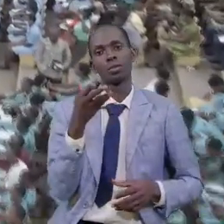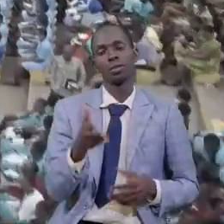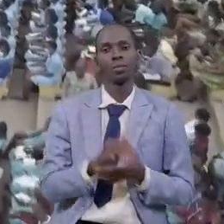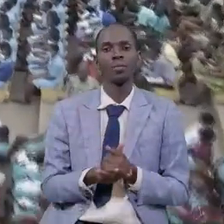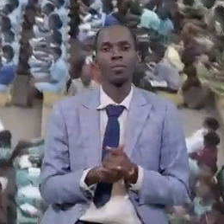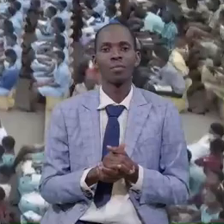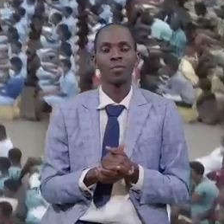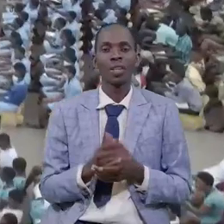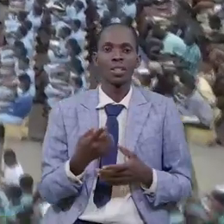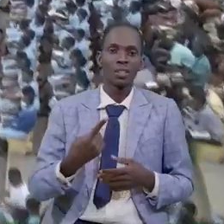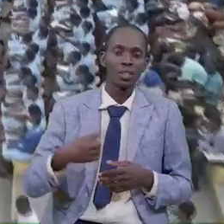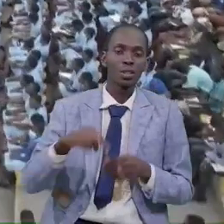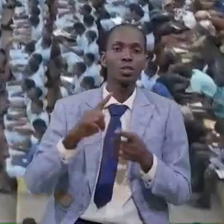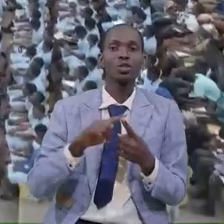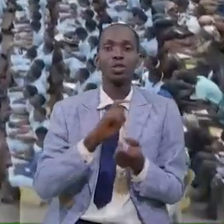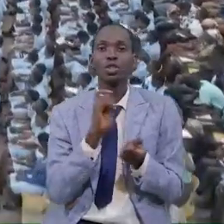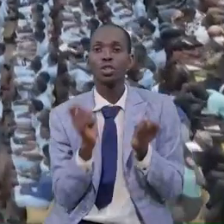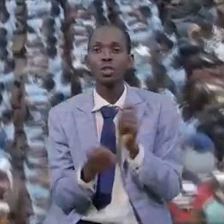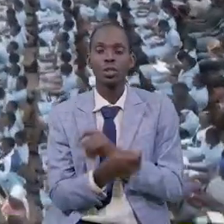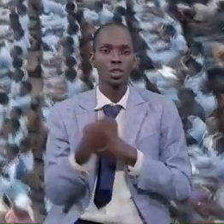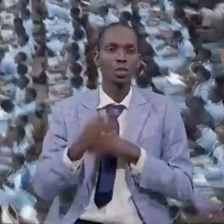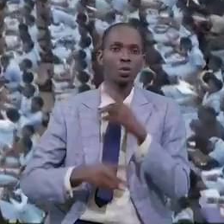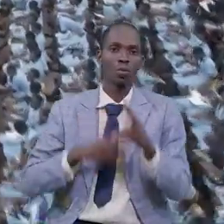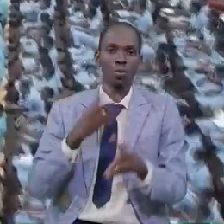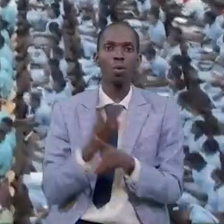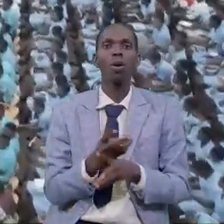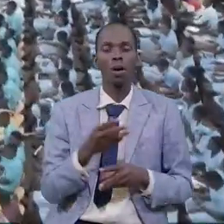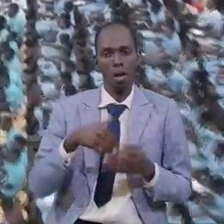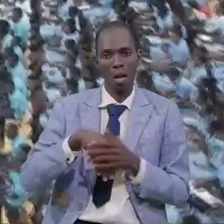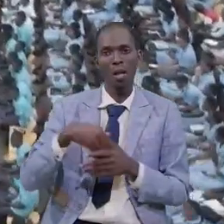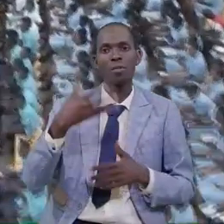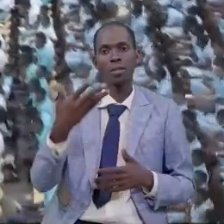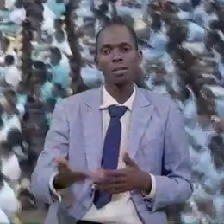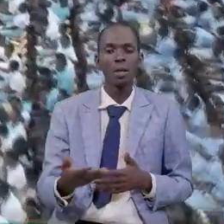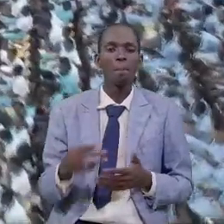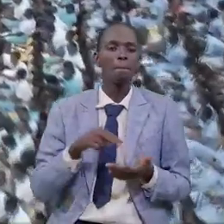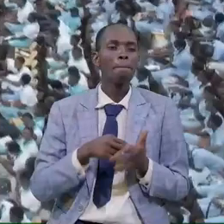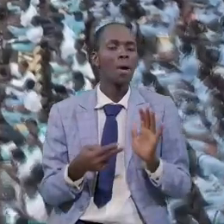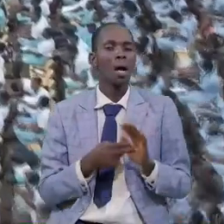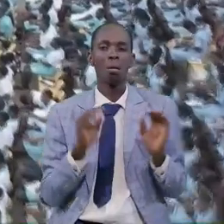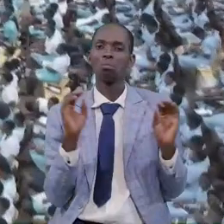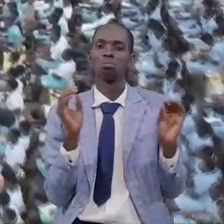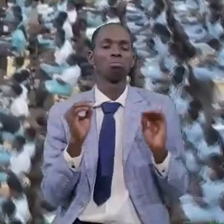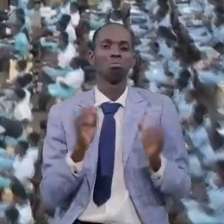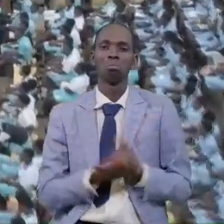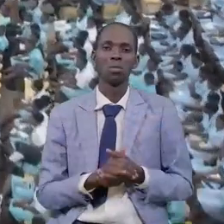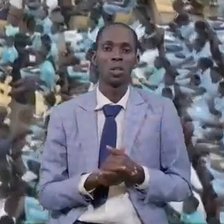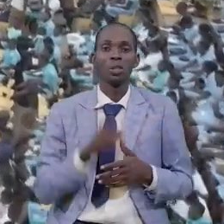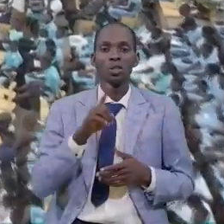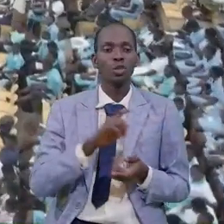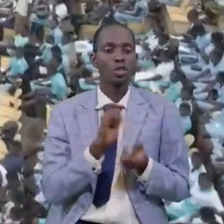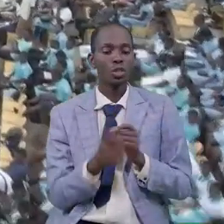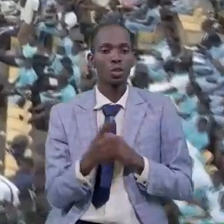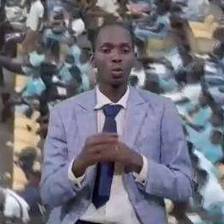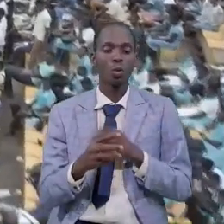essayer de changer le monde à l'extérieur ne donnera rien. Tu dois changer le monde de